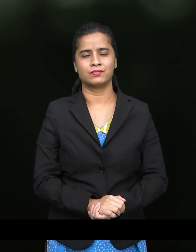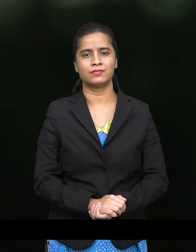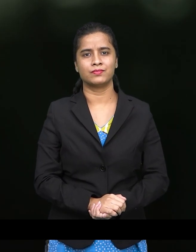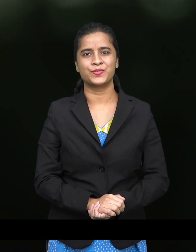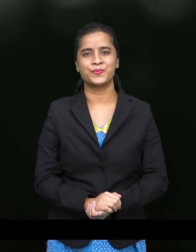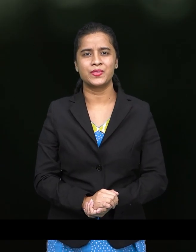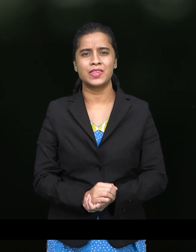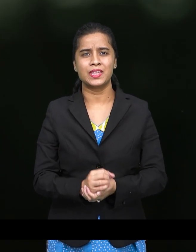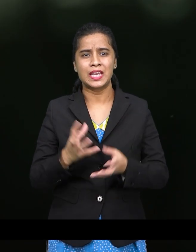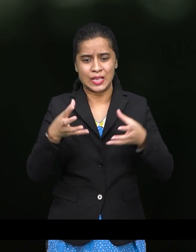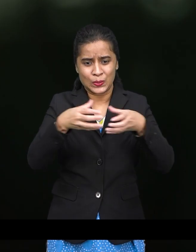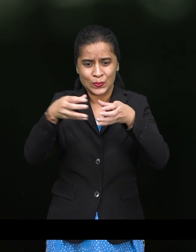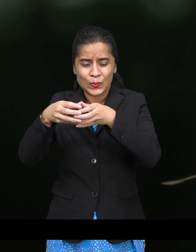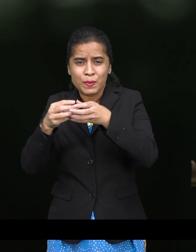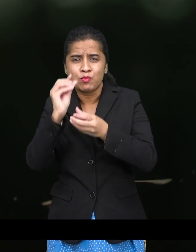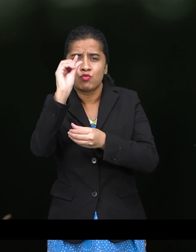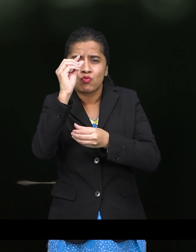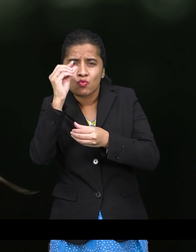दगडी पाला